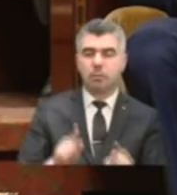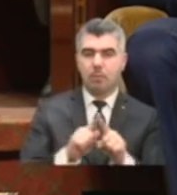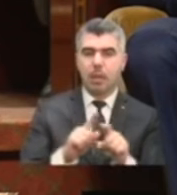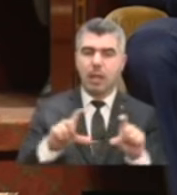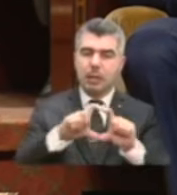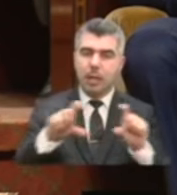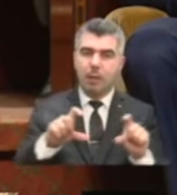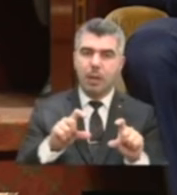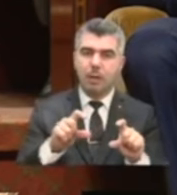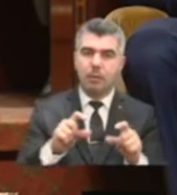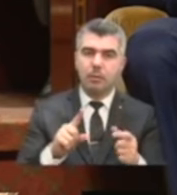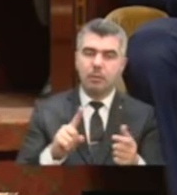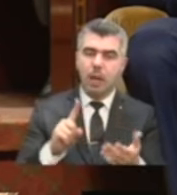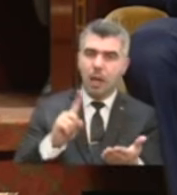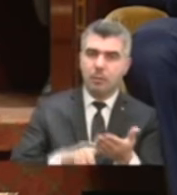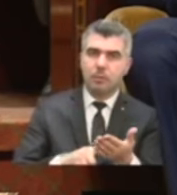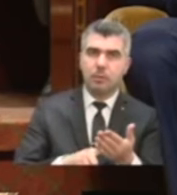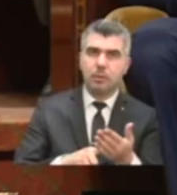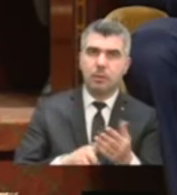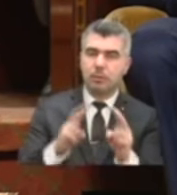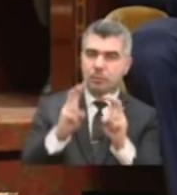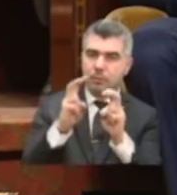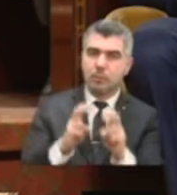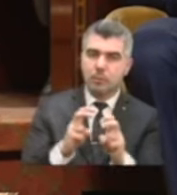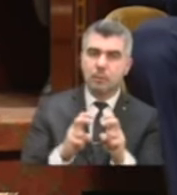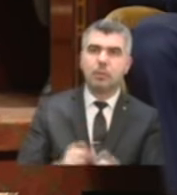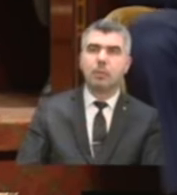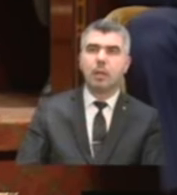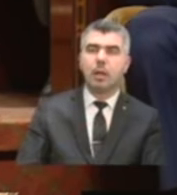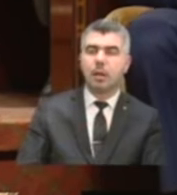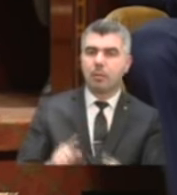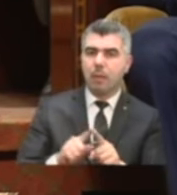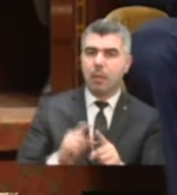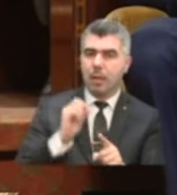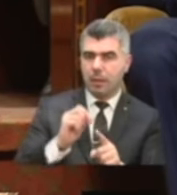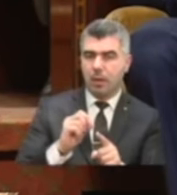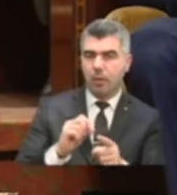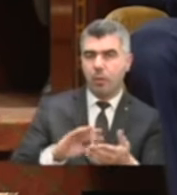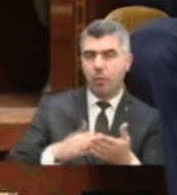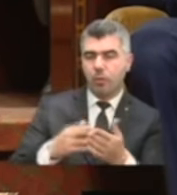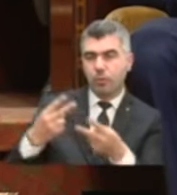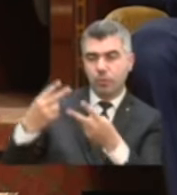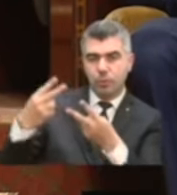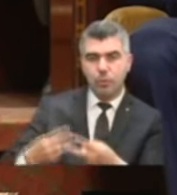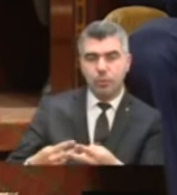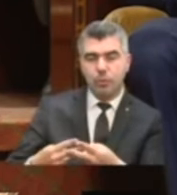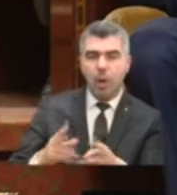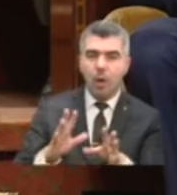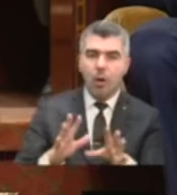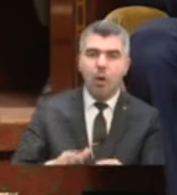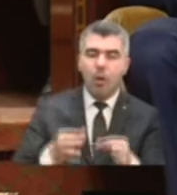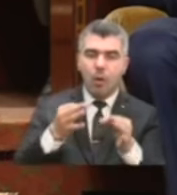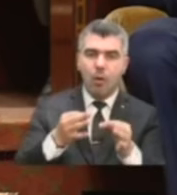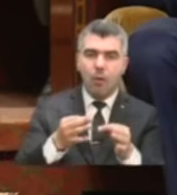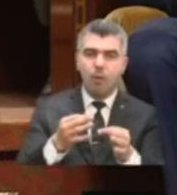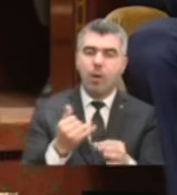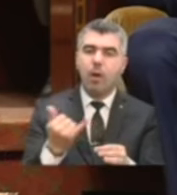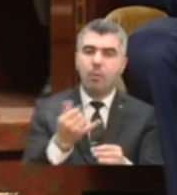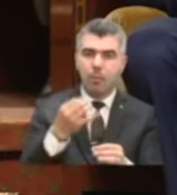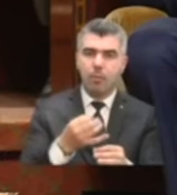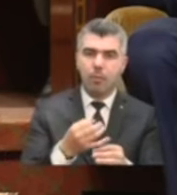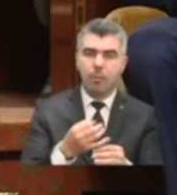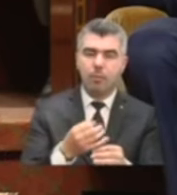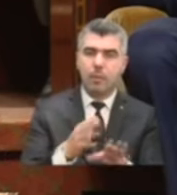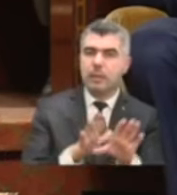التكلفه هادو اللي كنقولوا راه رخاص سواء داخل المغرب او خارجه، كنطلبوا منكم ايجاد حل لهذا التكبير اللي